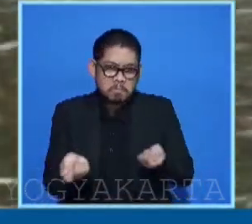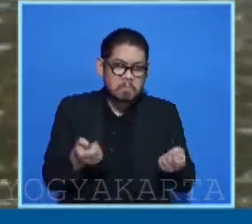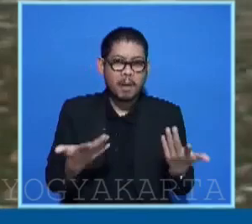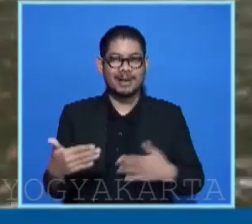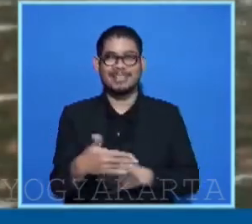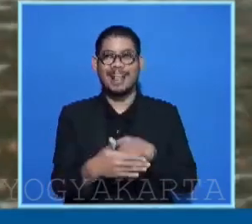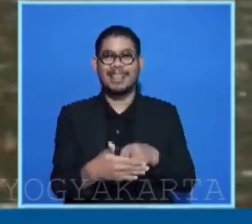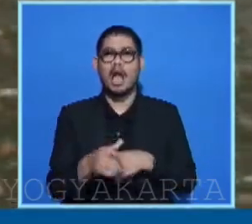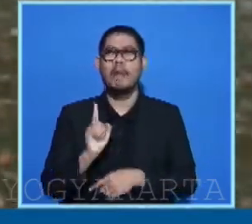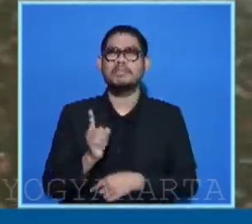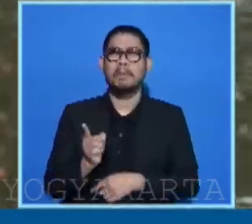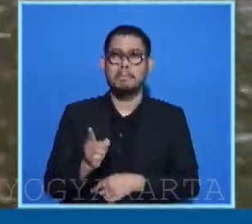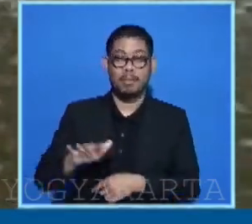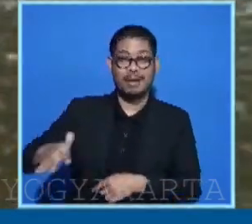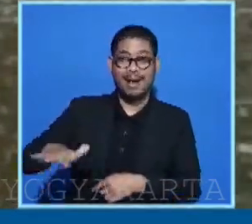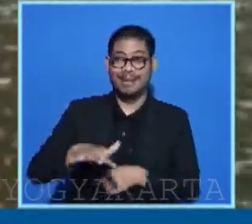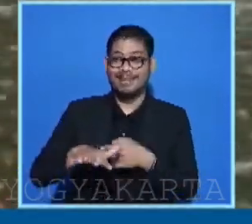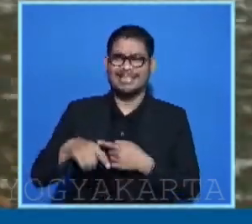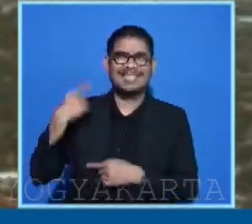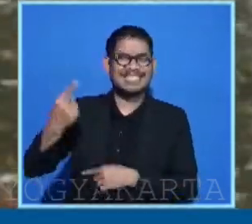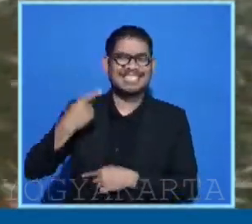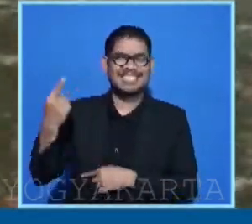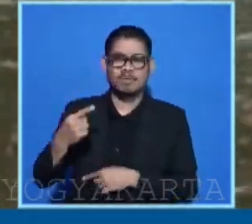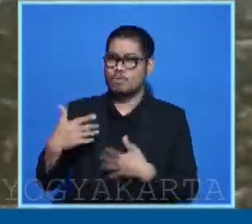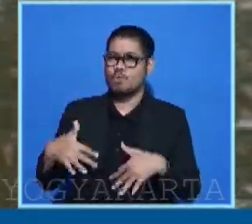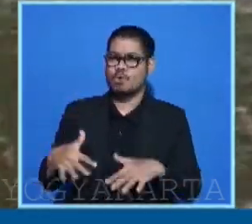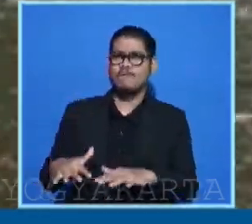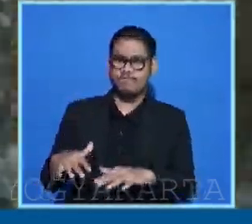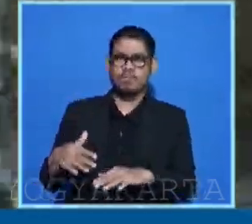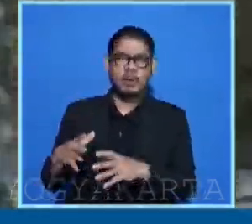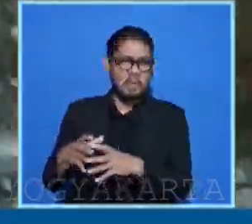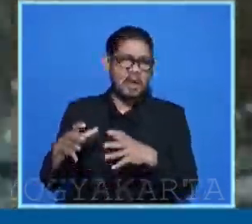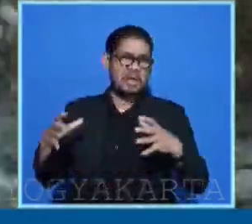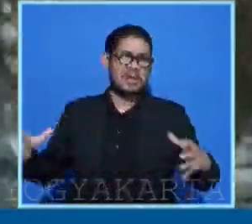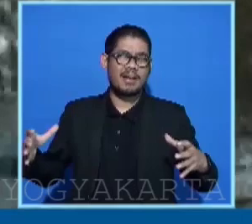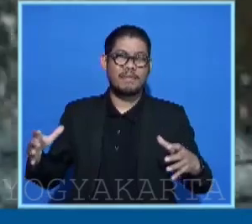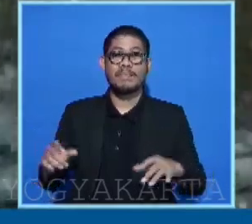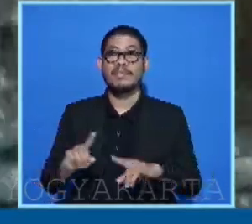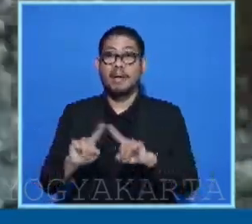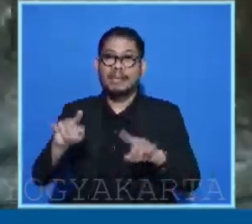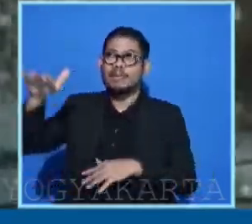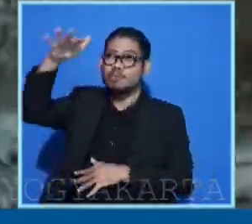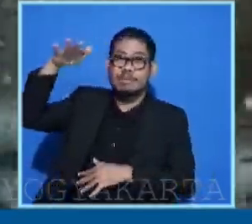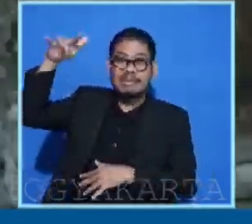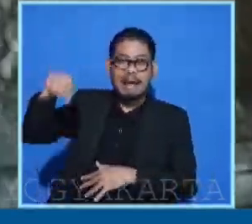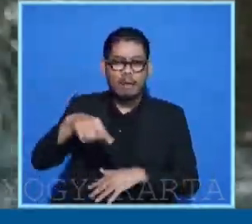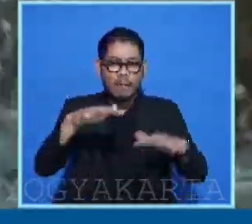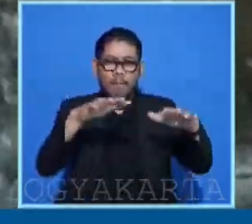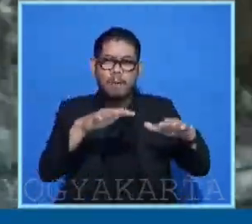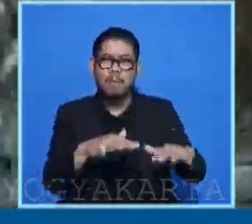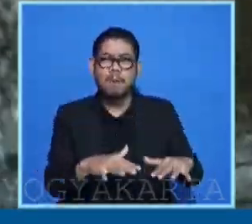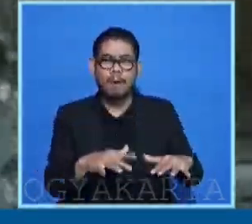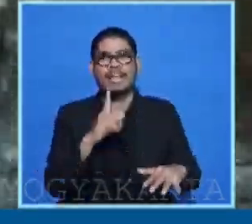toya lantan sah mili sapanjanging taun. Sinaosa mekaten ing mangsa ketiga kados wekdal sak menika ilining toya